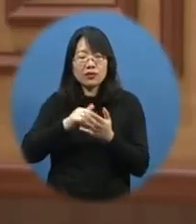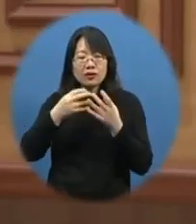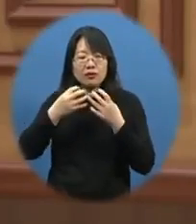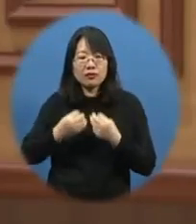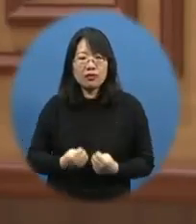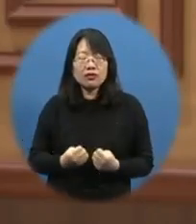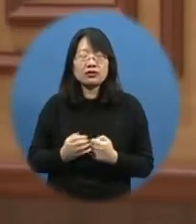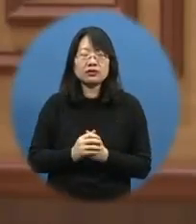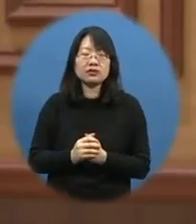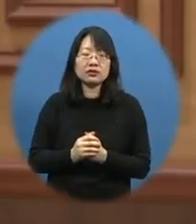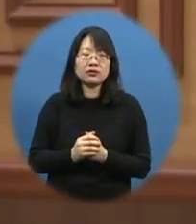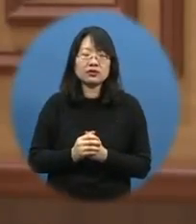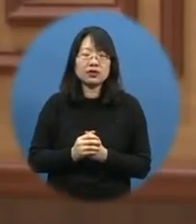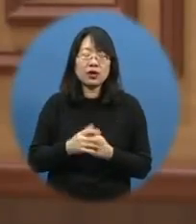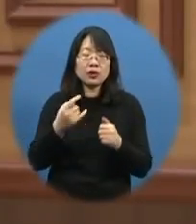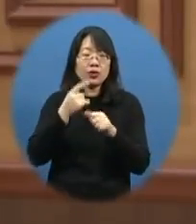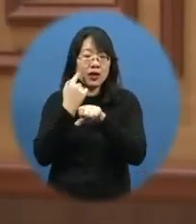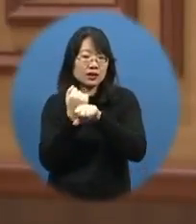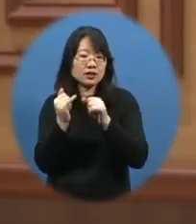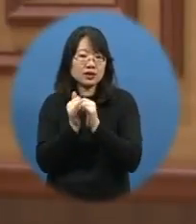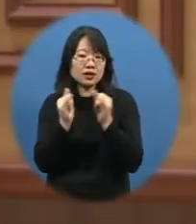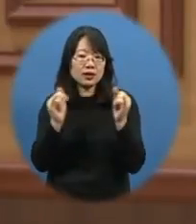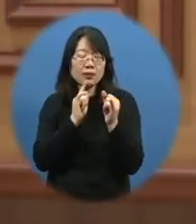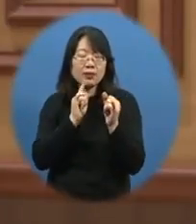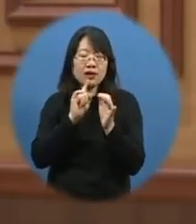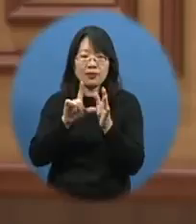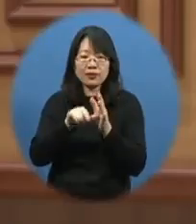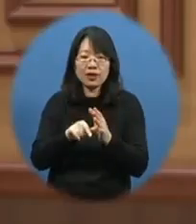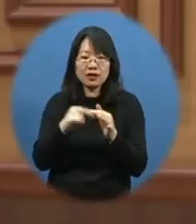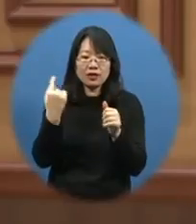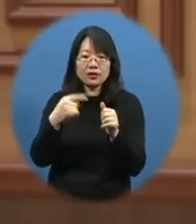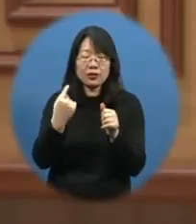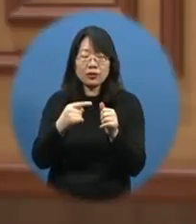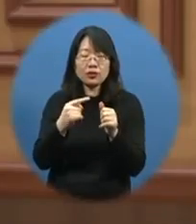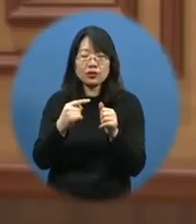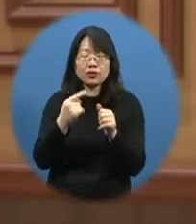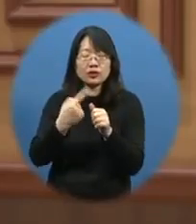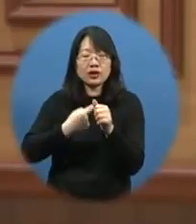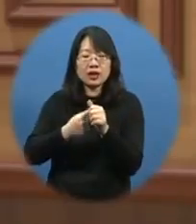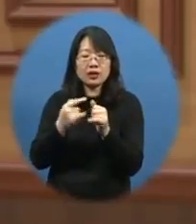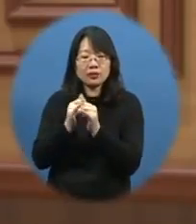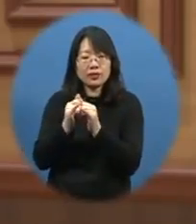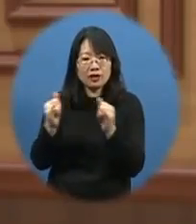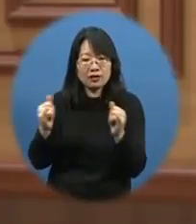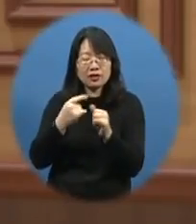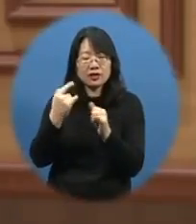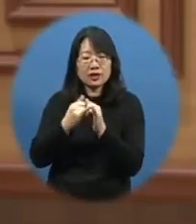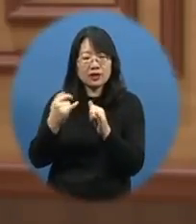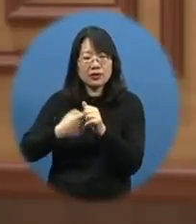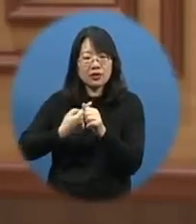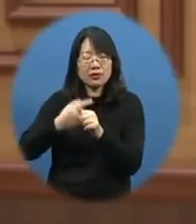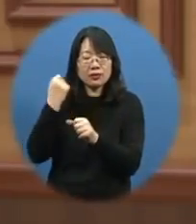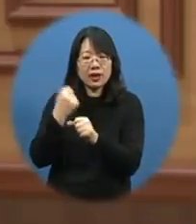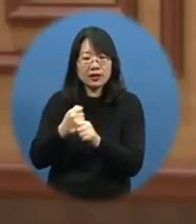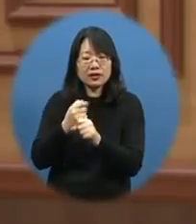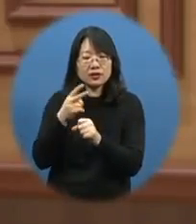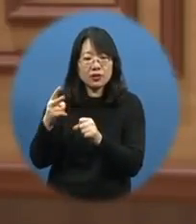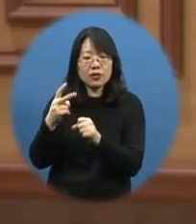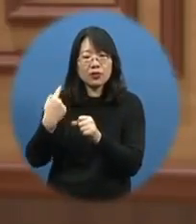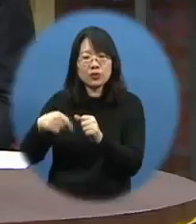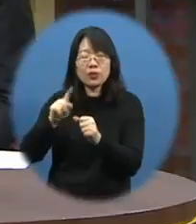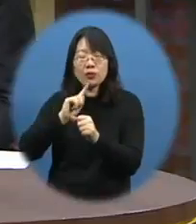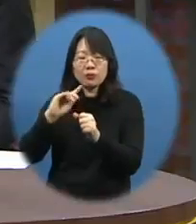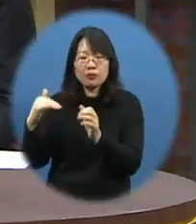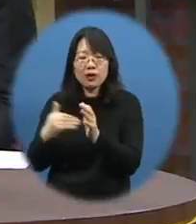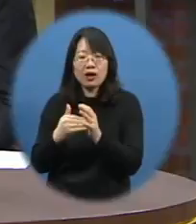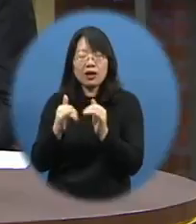많은 그 교육학자, 철학자들이 얘기할 때 교육 사람다움, 사람다움을 만드는 것이 교육입니다. 네,